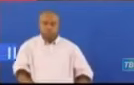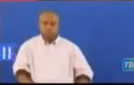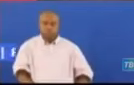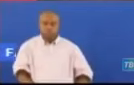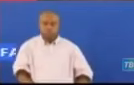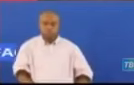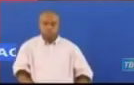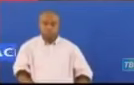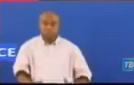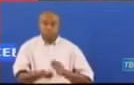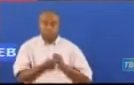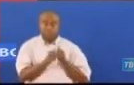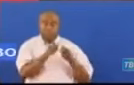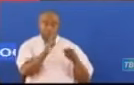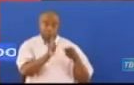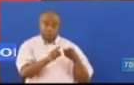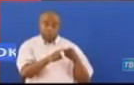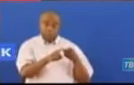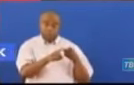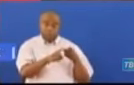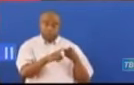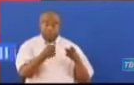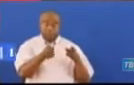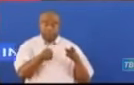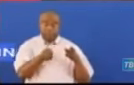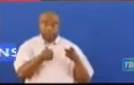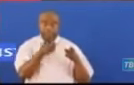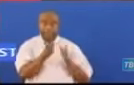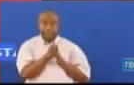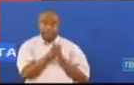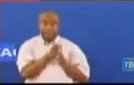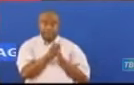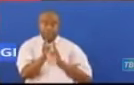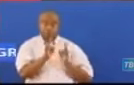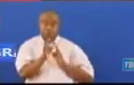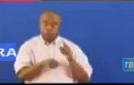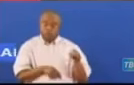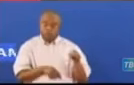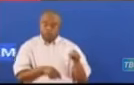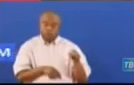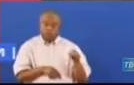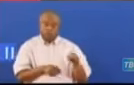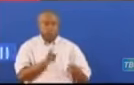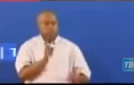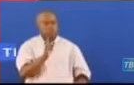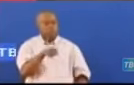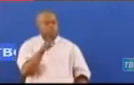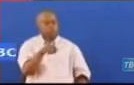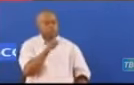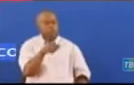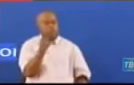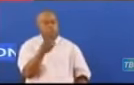Jambo la kwanza Mheshimiwa Spika ambalo nataka nilizungumze, kuna dhambi moja kubwa sana